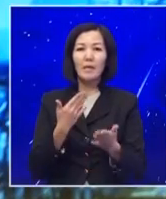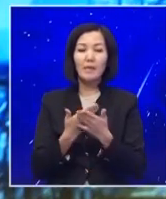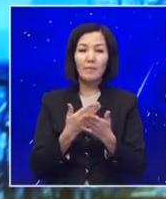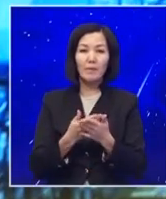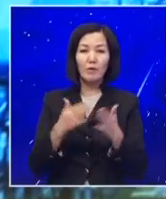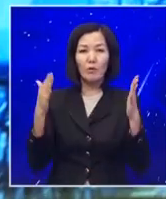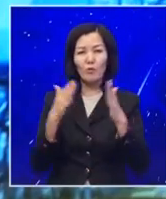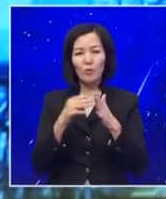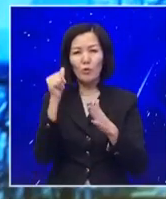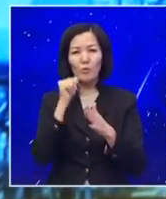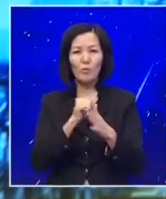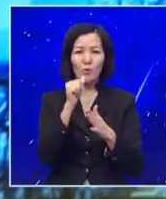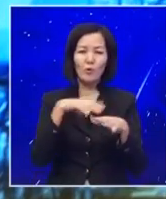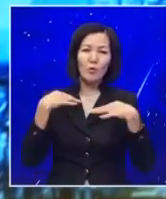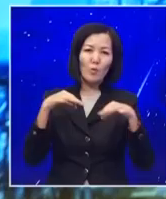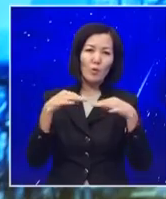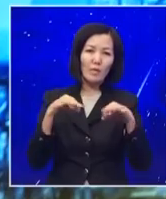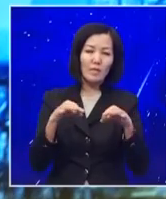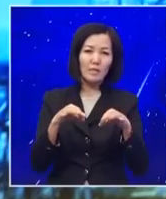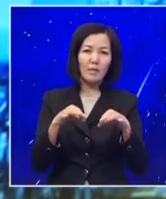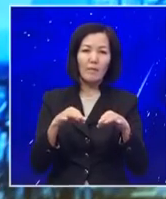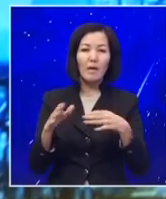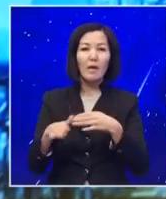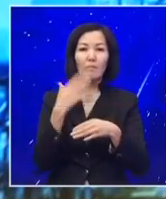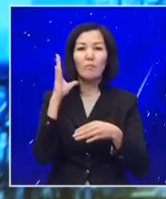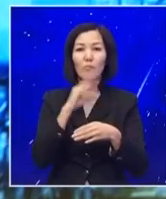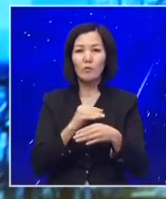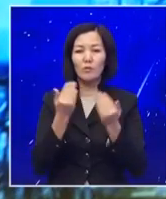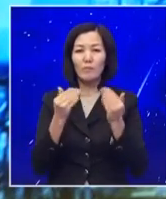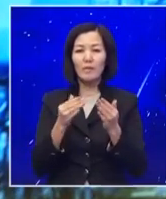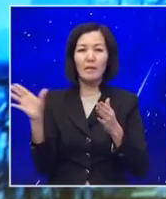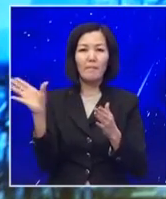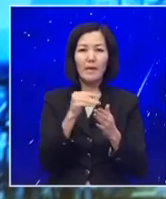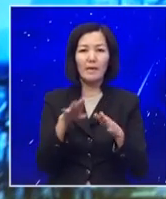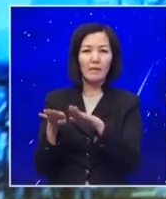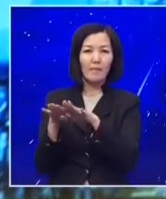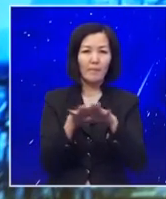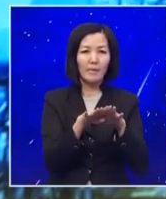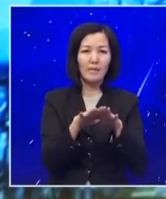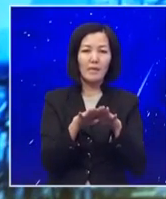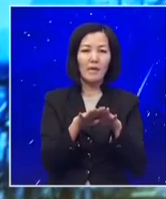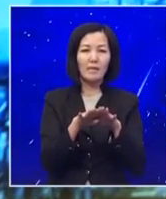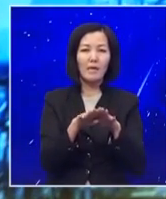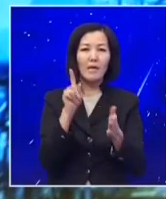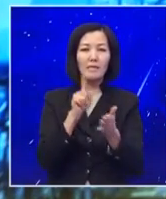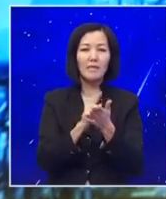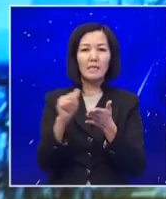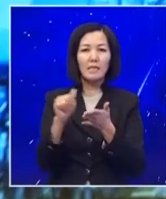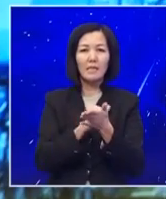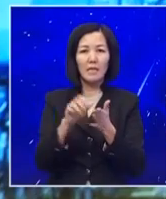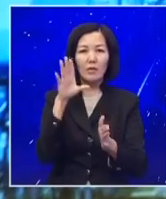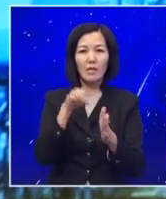Дүние мүлкіңізді жасырамын деп, қылмыстық жауапкершілікке тартылмаңыз. Биылдан бастап, жалпыға бірдей салықтық декларациялау енгізіледі.